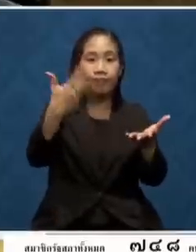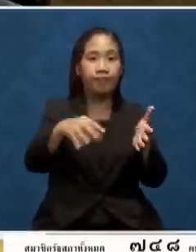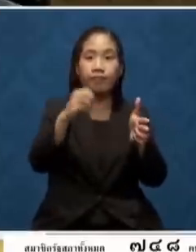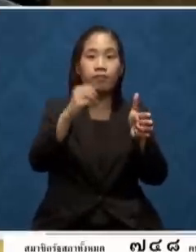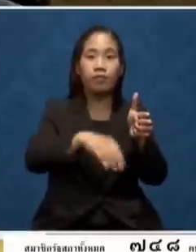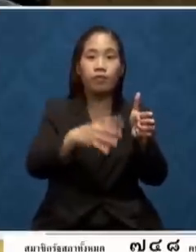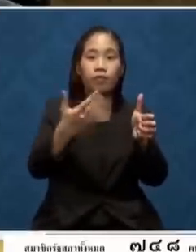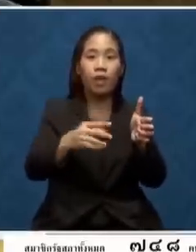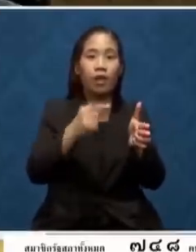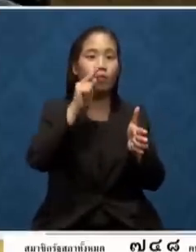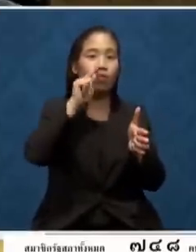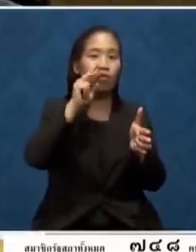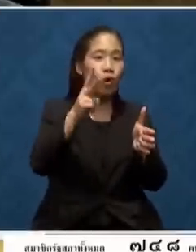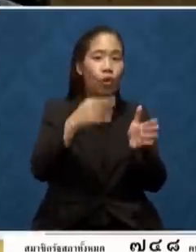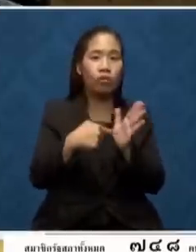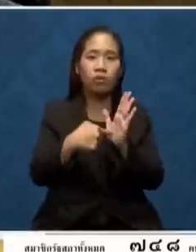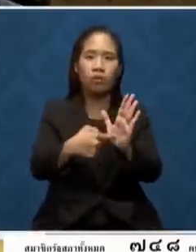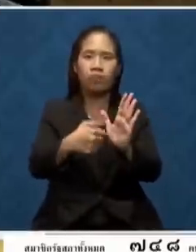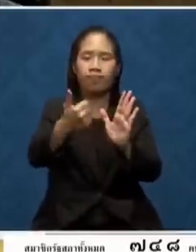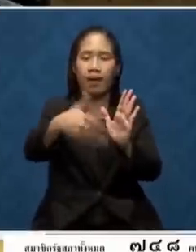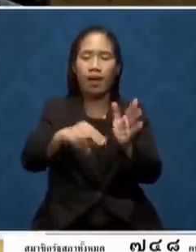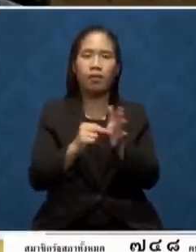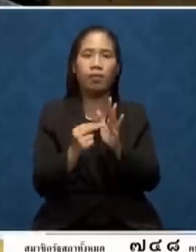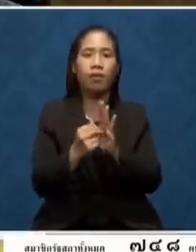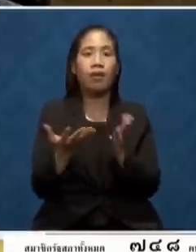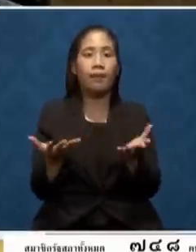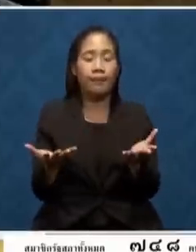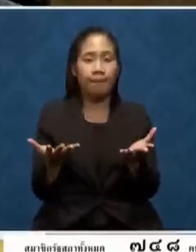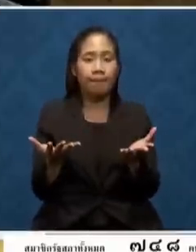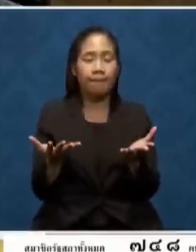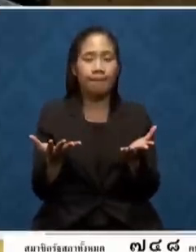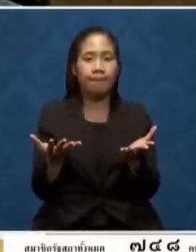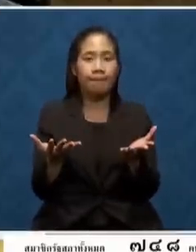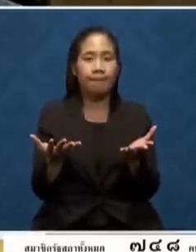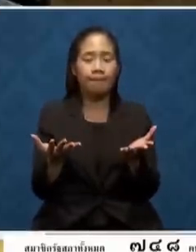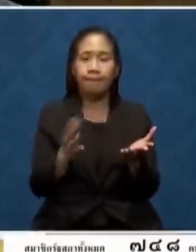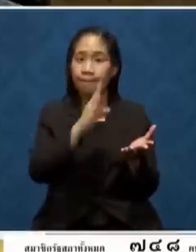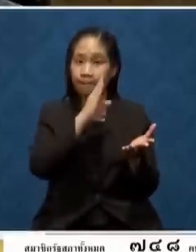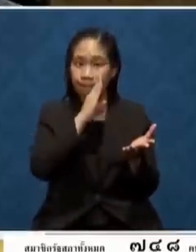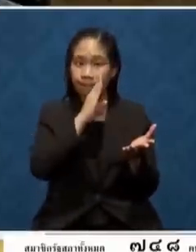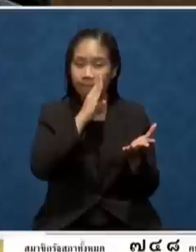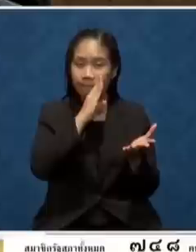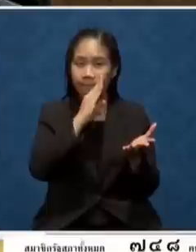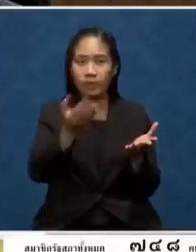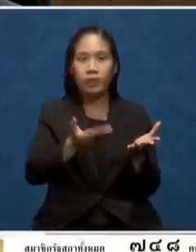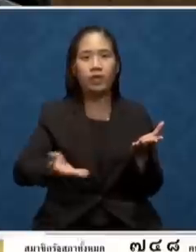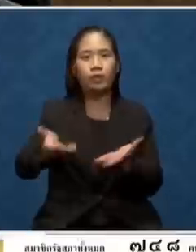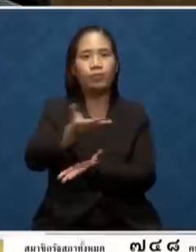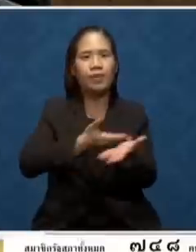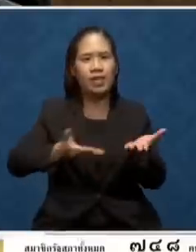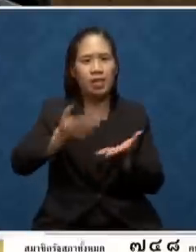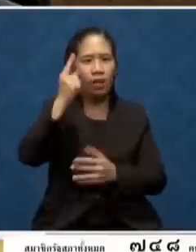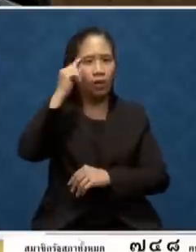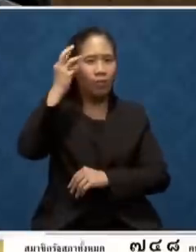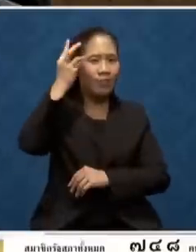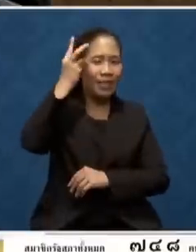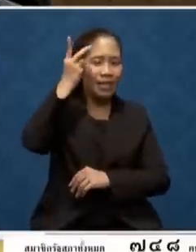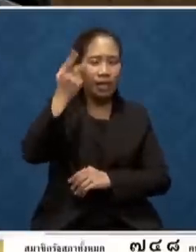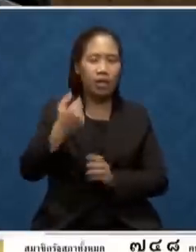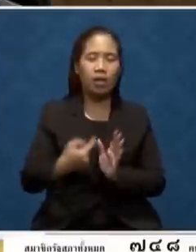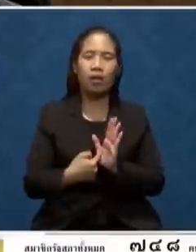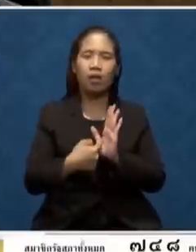ไปแล้วเสนออีกไม่ได้หมายความว่ายังไงครับหมายความว่าเวลาที่เราจะพิจารณาให้ความเห็นชอบเนี่ย